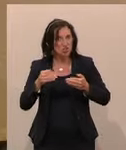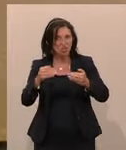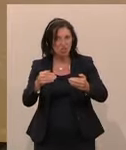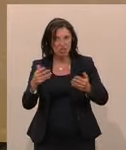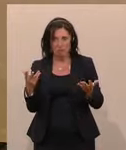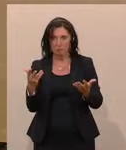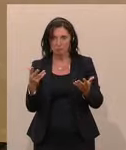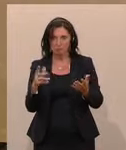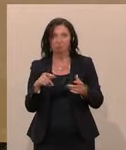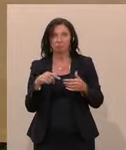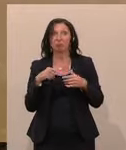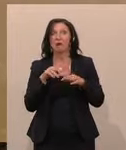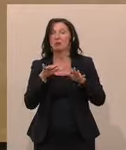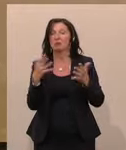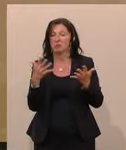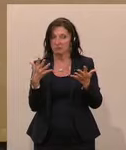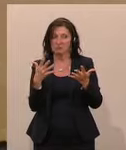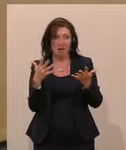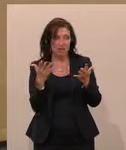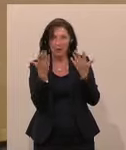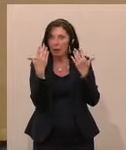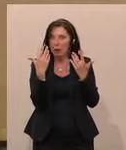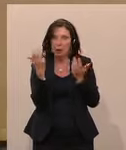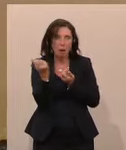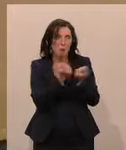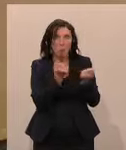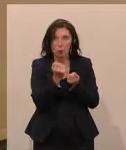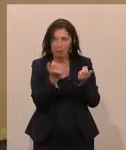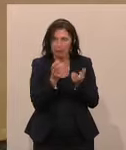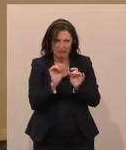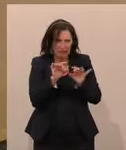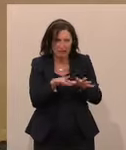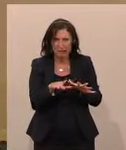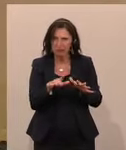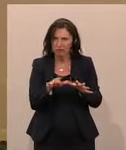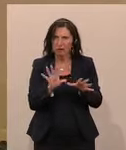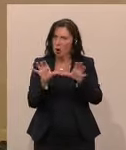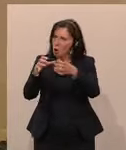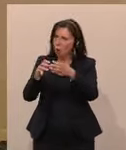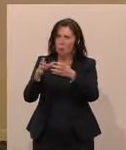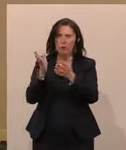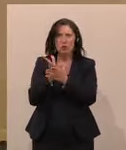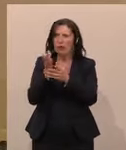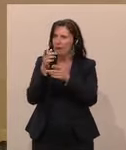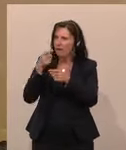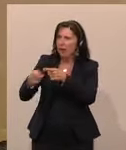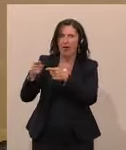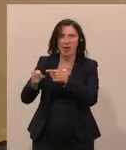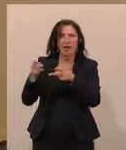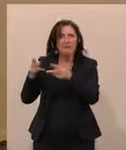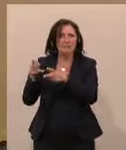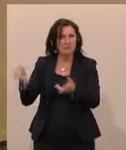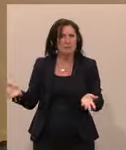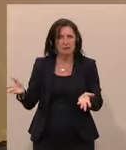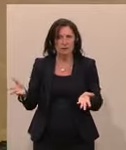des politischen Klimas gibt, dass gegen Bevölkerungsgruppen gehetzt wird. Und zweitens ist eine rote Linie ab einem gewissen Zeitpunkt nicht